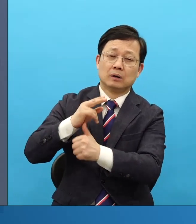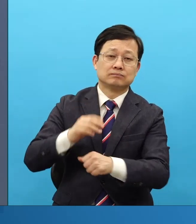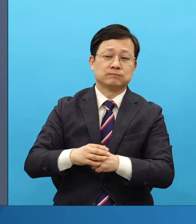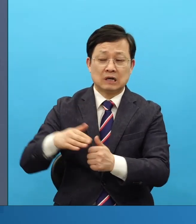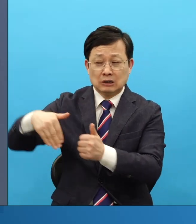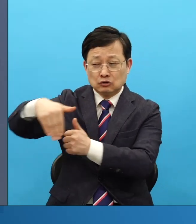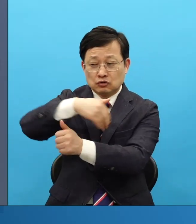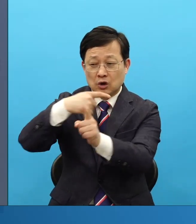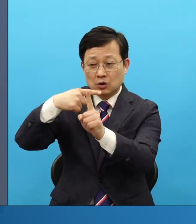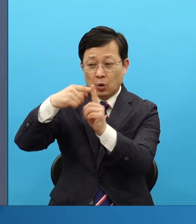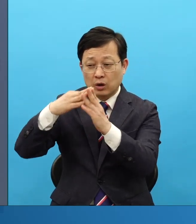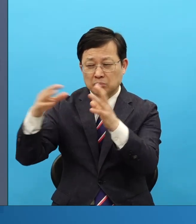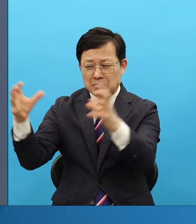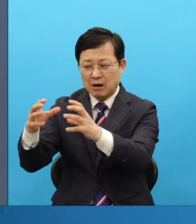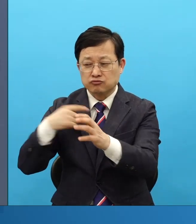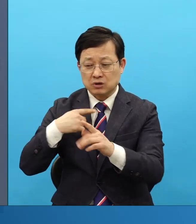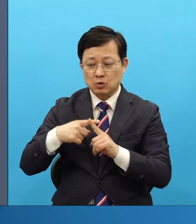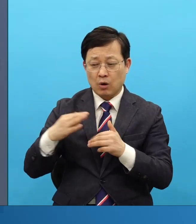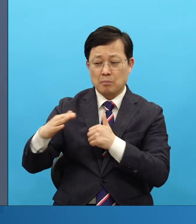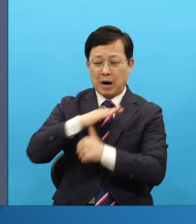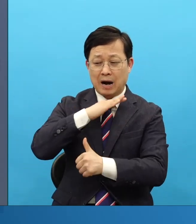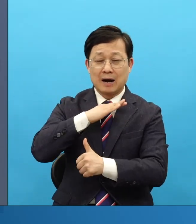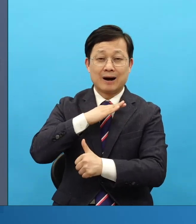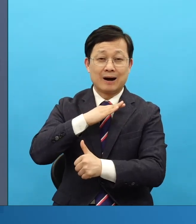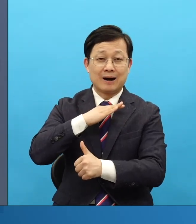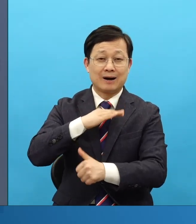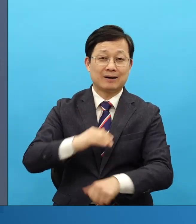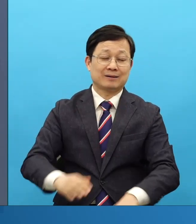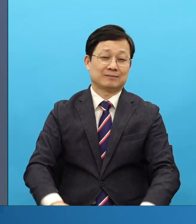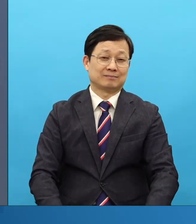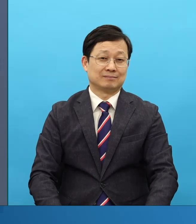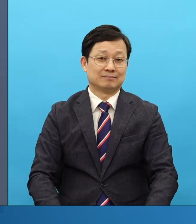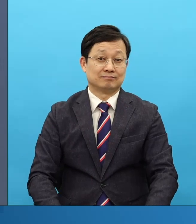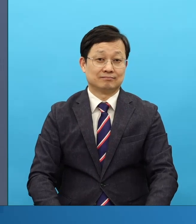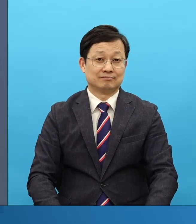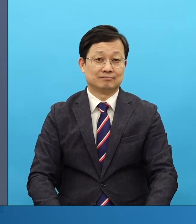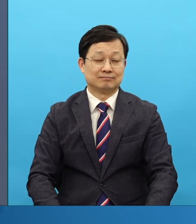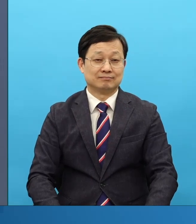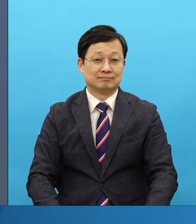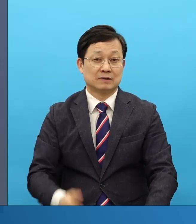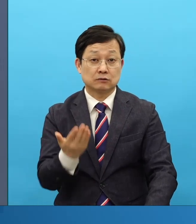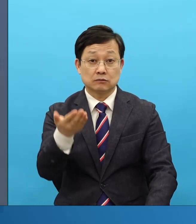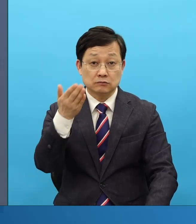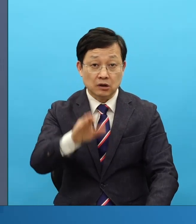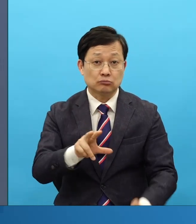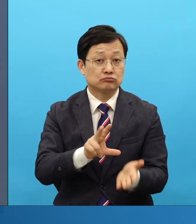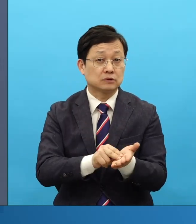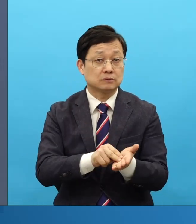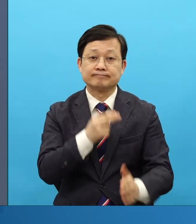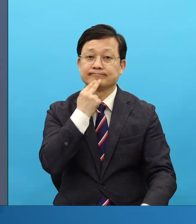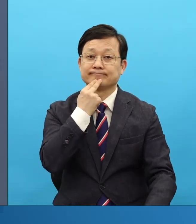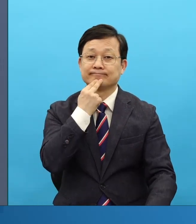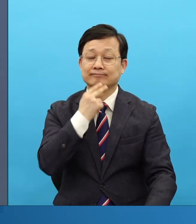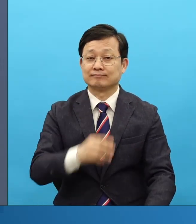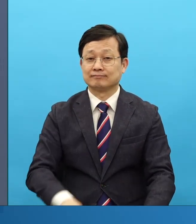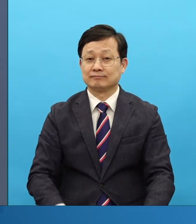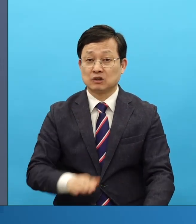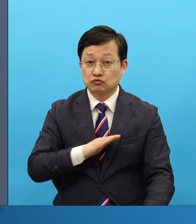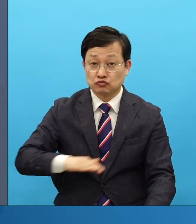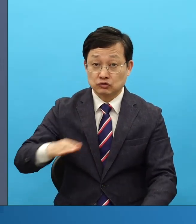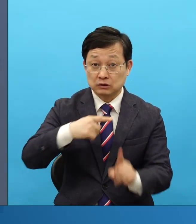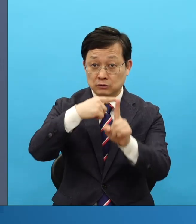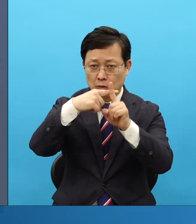교회들이 그래 했습니다. All the churches around us, they're hovering with lies. 그런데 괜찮았습니다. But even then, it was okay. 우리